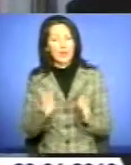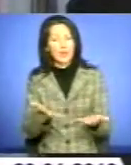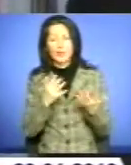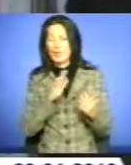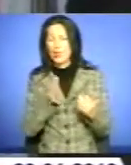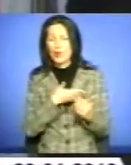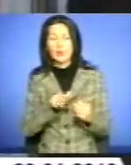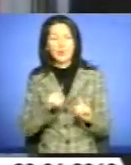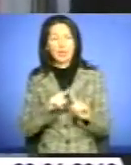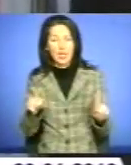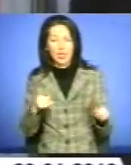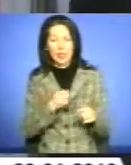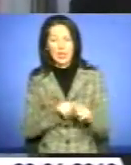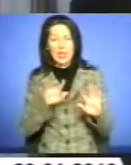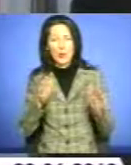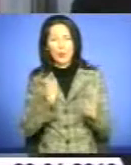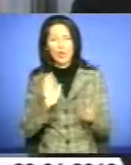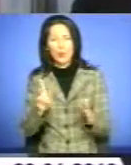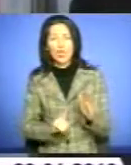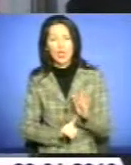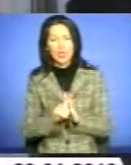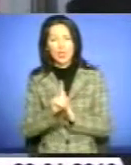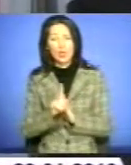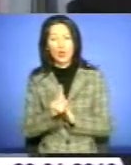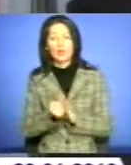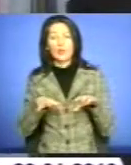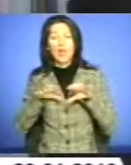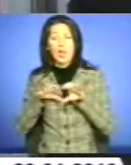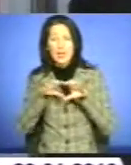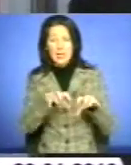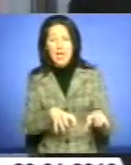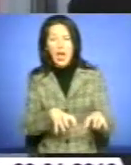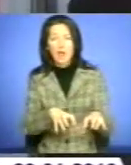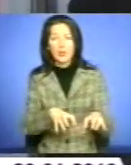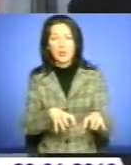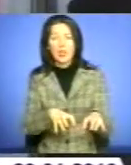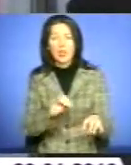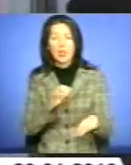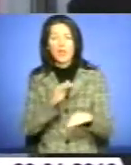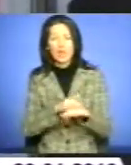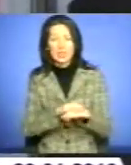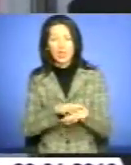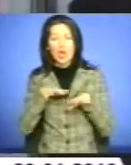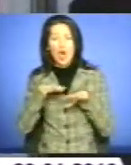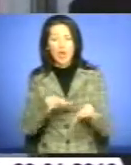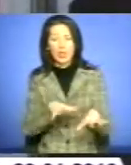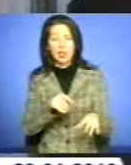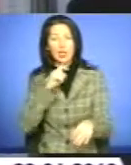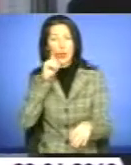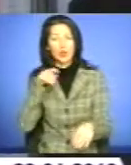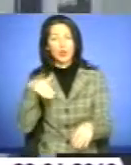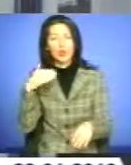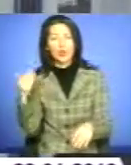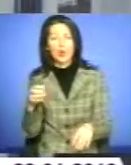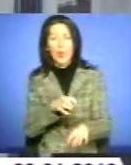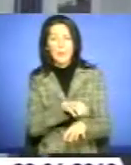оце ці події були початком загарбання і фактично атаки на Україну з боку більшовицької